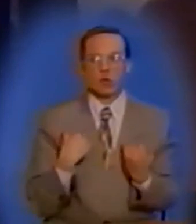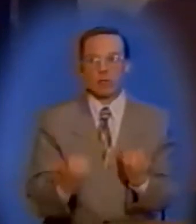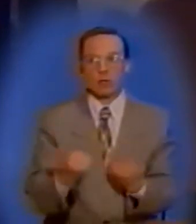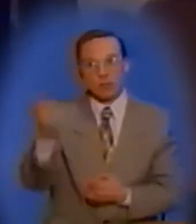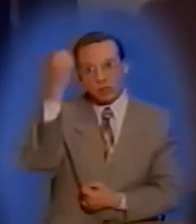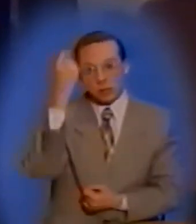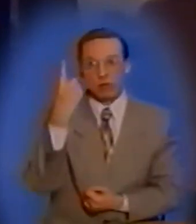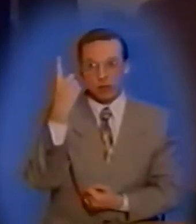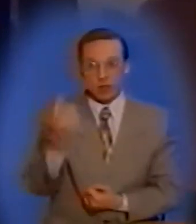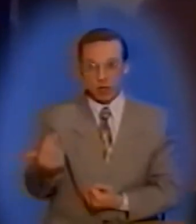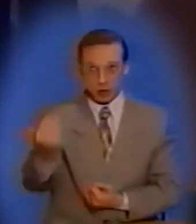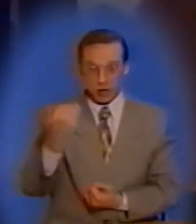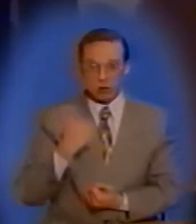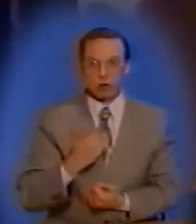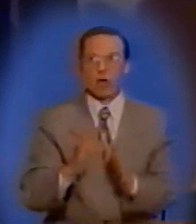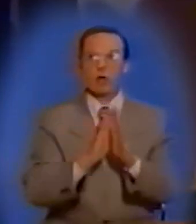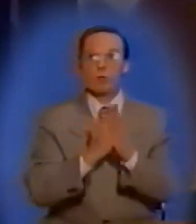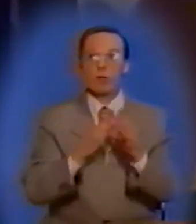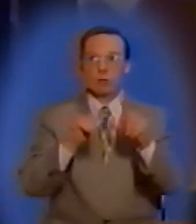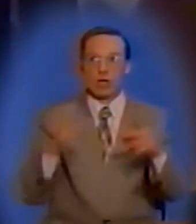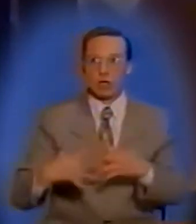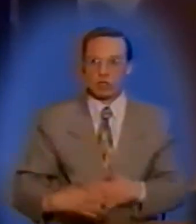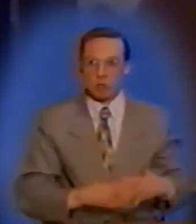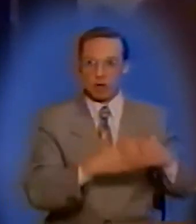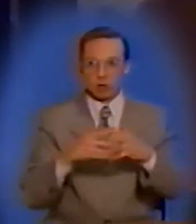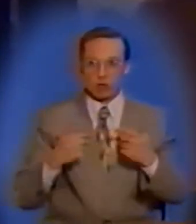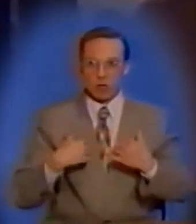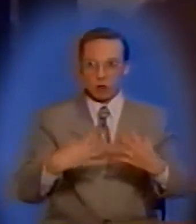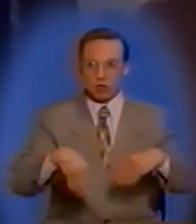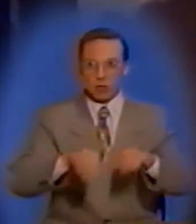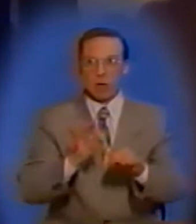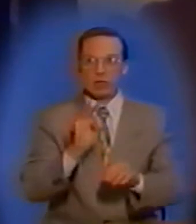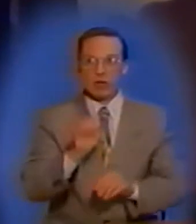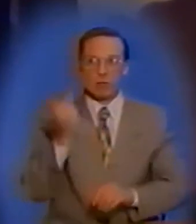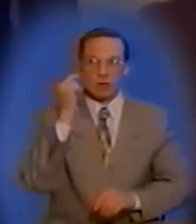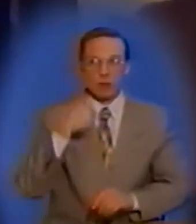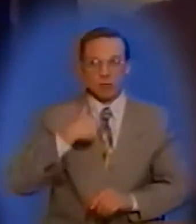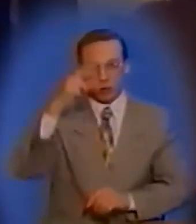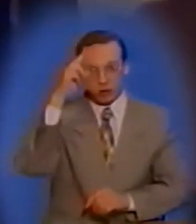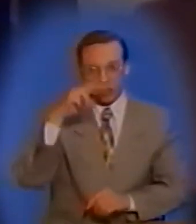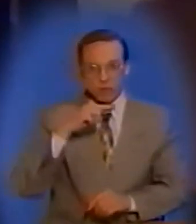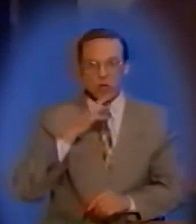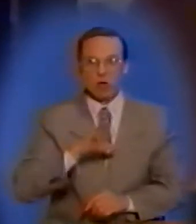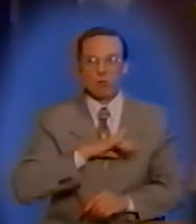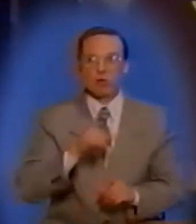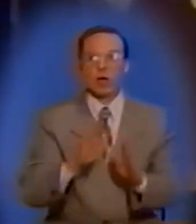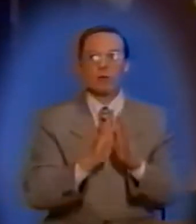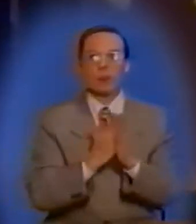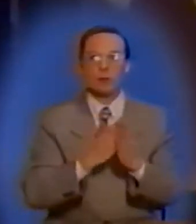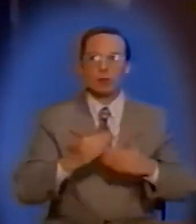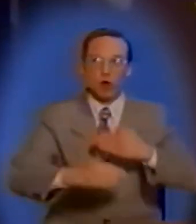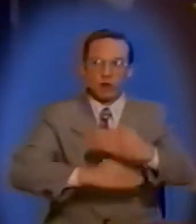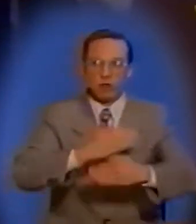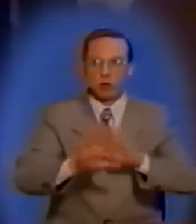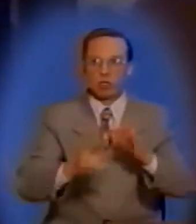man atsiuntė vieną Bibliją iš Amerikos mano šeimai. Ta prasme, mano tėvams, ir aš tada žiūrėjau, ir buvo ta Biblija įviniota į